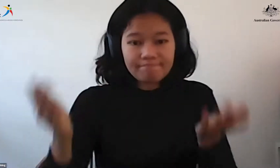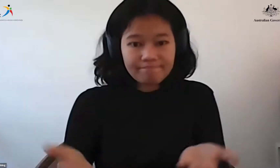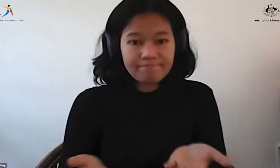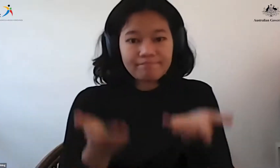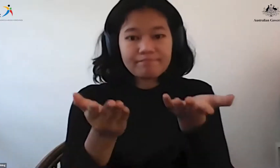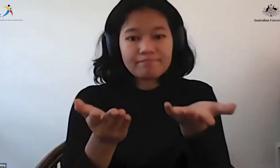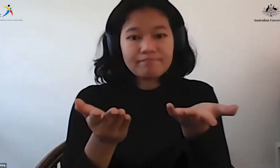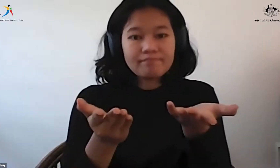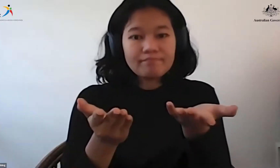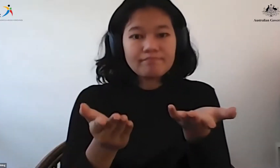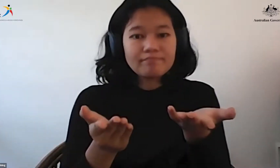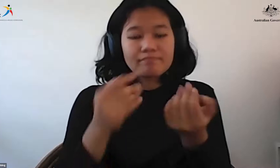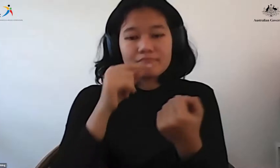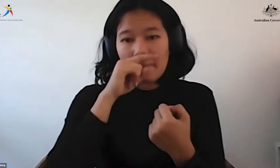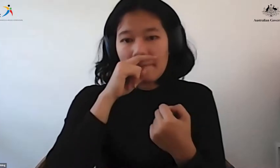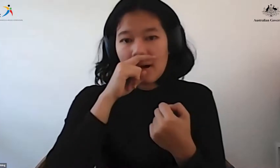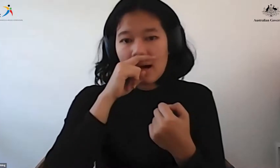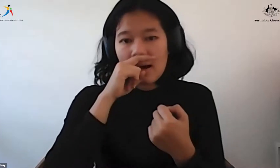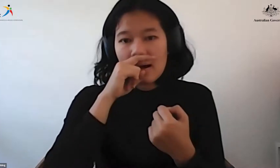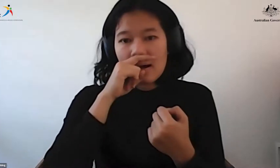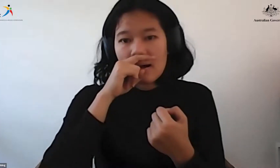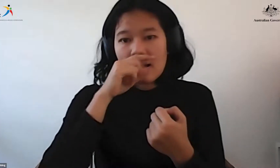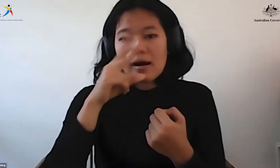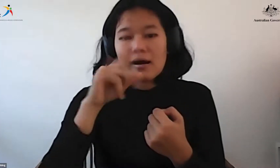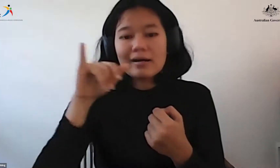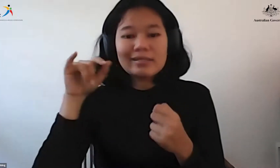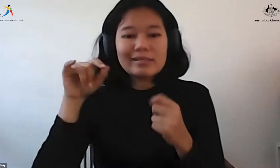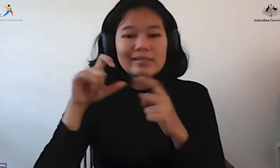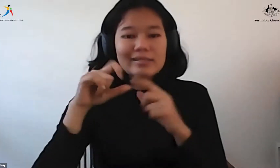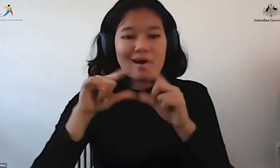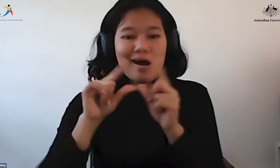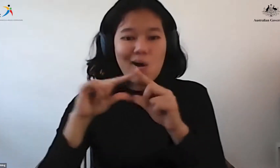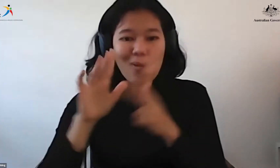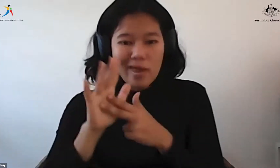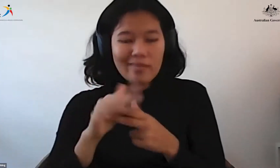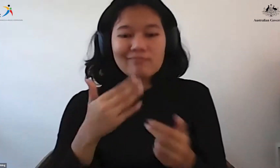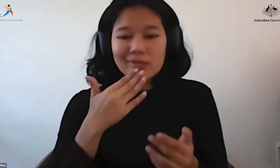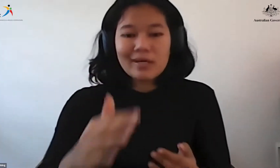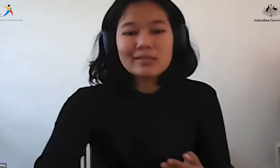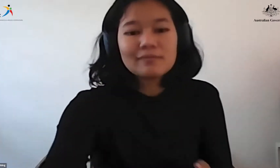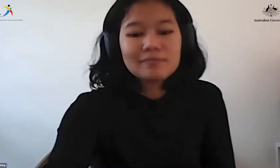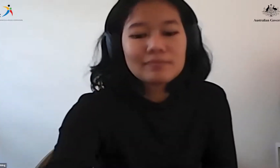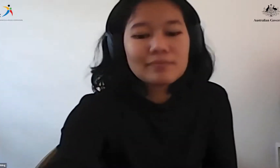kepada beliau Bapak Dr. Rizalwan selaku moderator. Terima kasih.